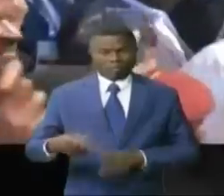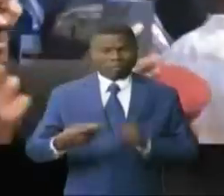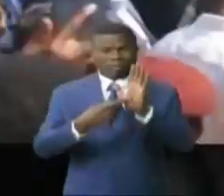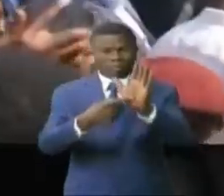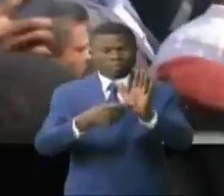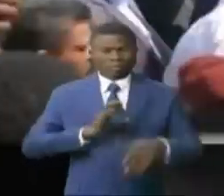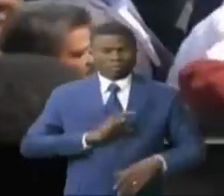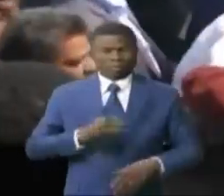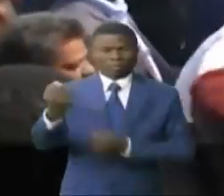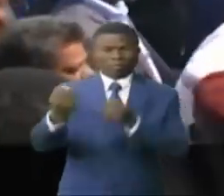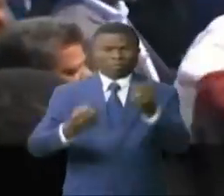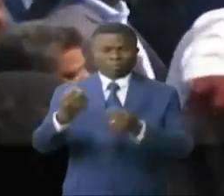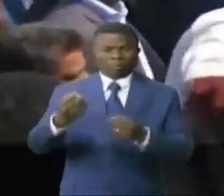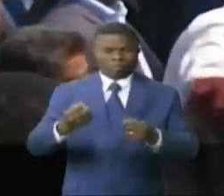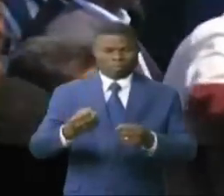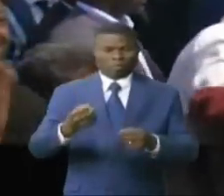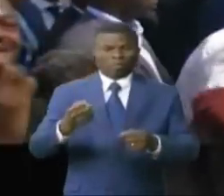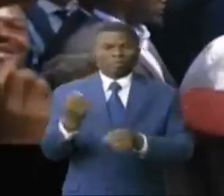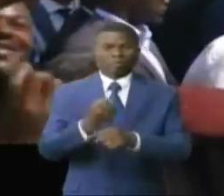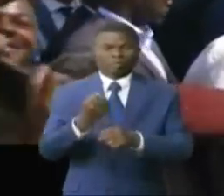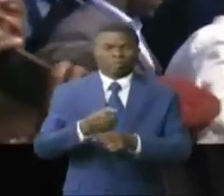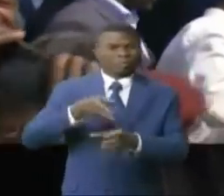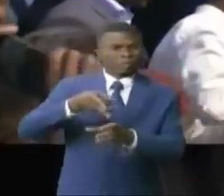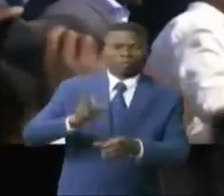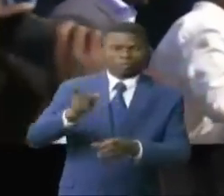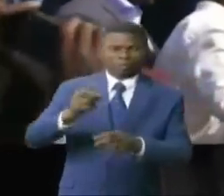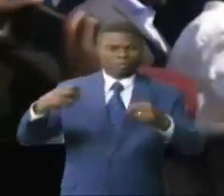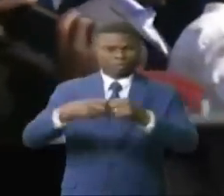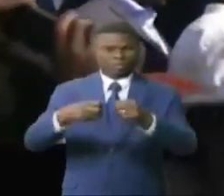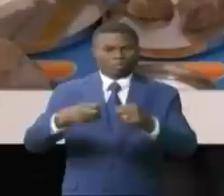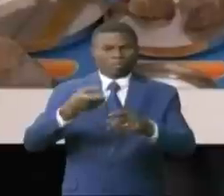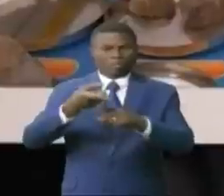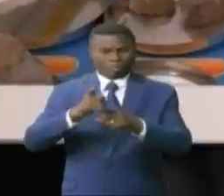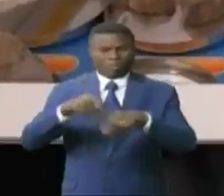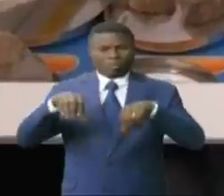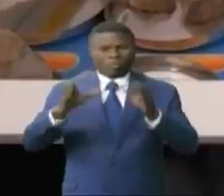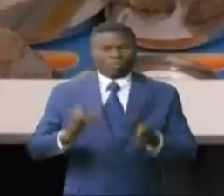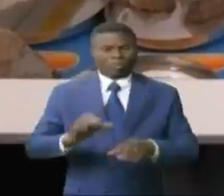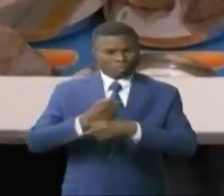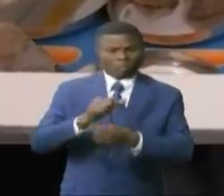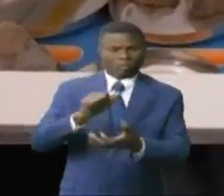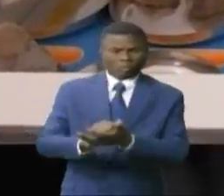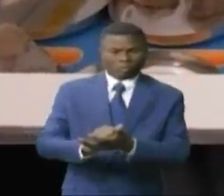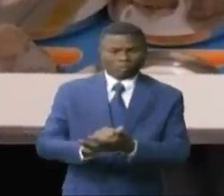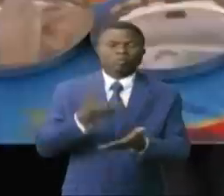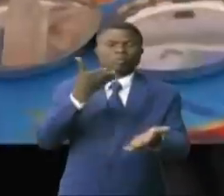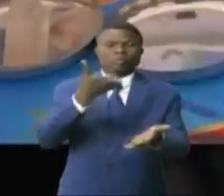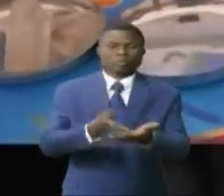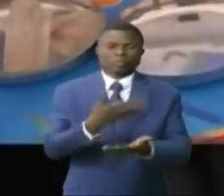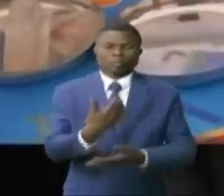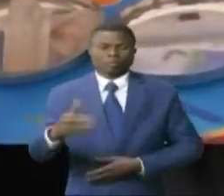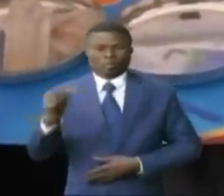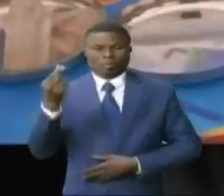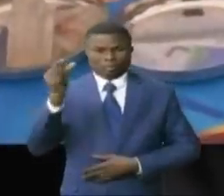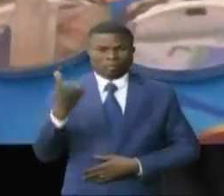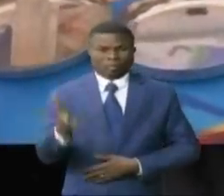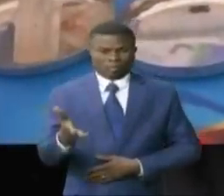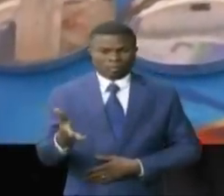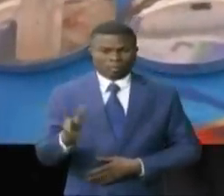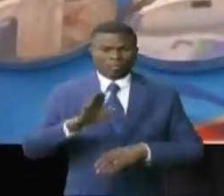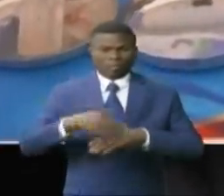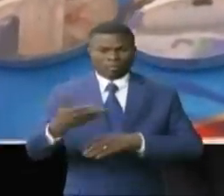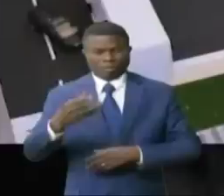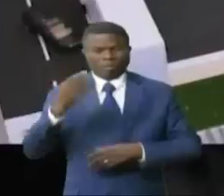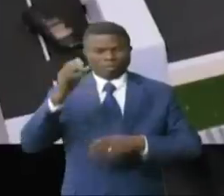présenté une voiture électrique, fruit du génie scientifique congolais et des échantillons de matières minérales. Il a